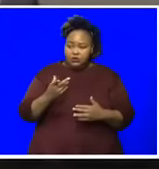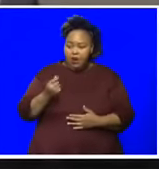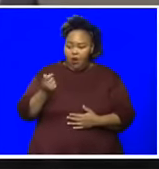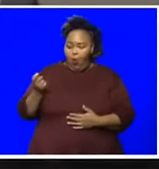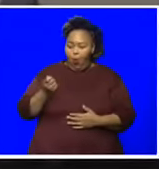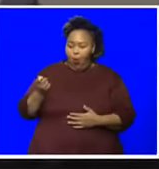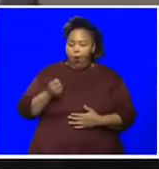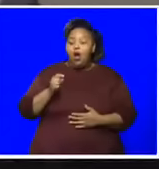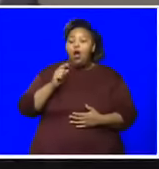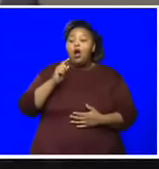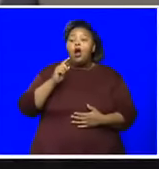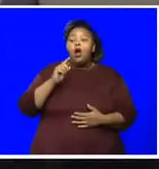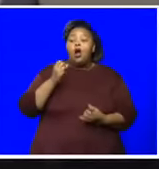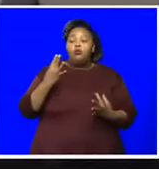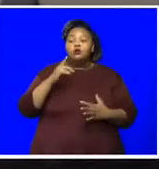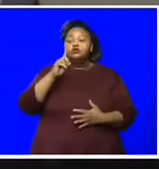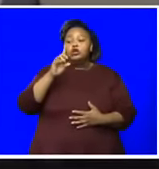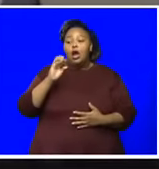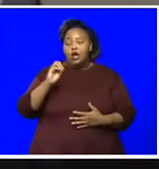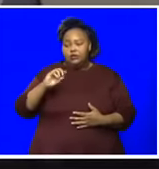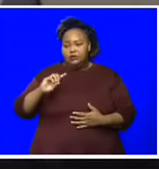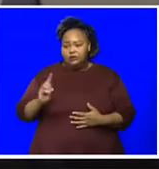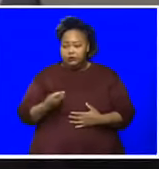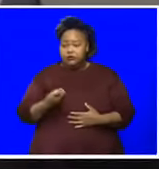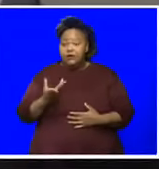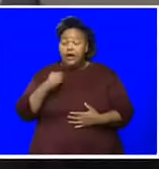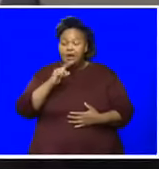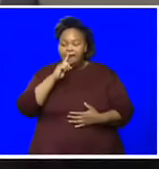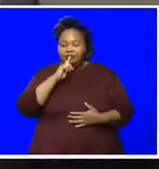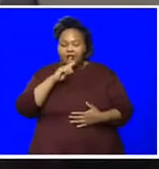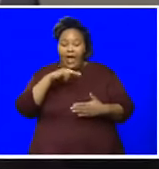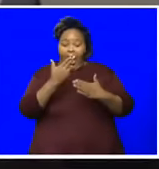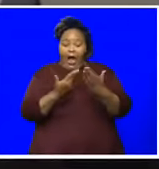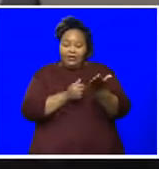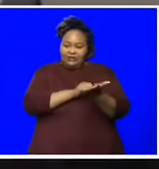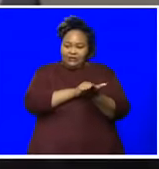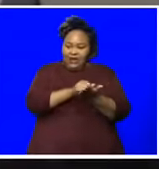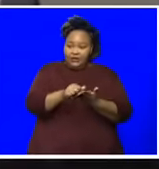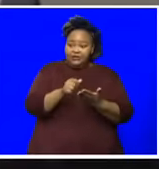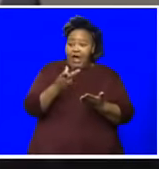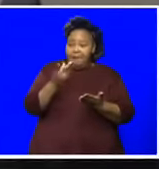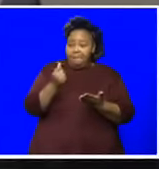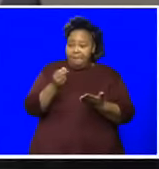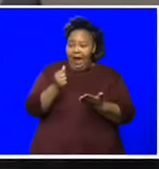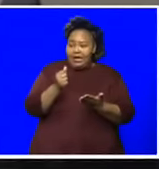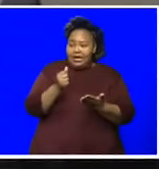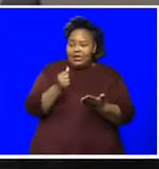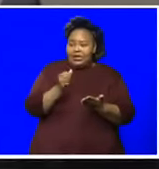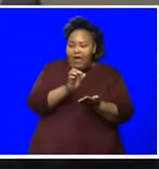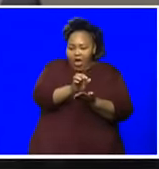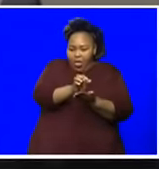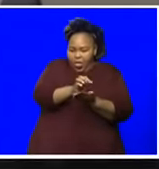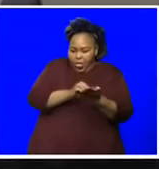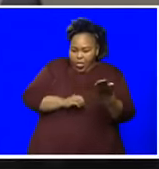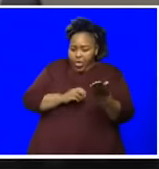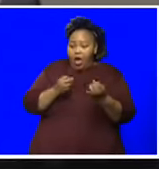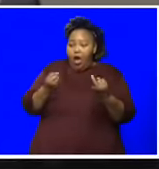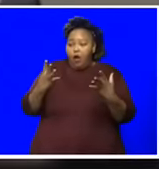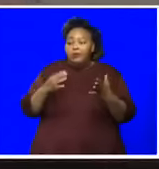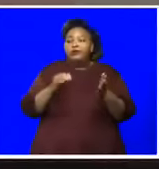afike arts and culture kulo 100,000 athathe kumbe 10,000